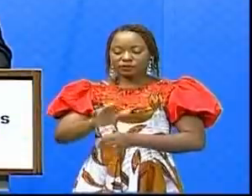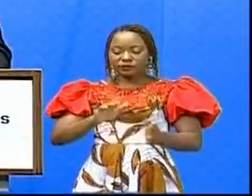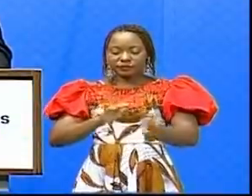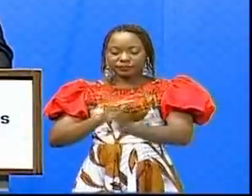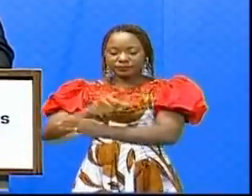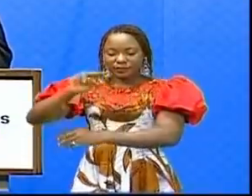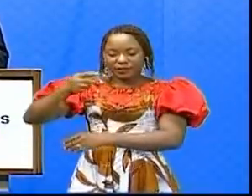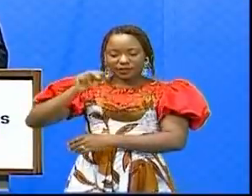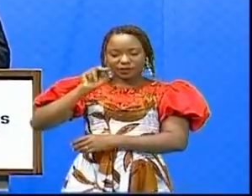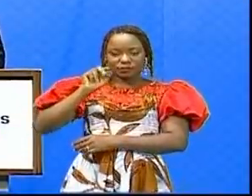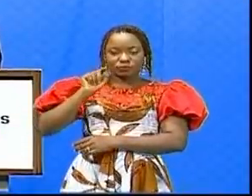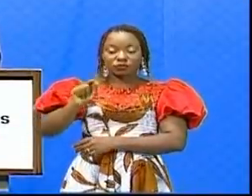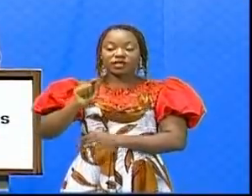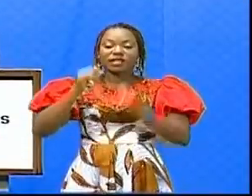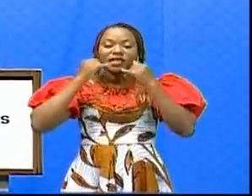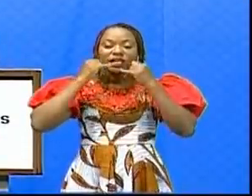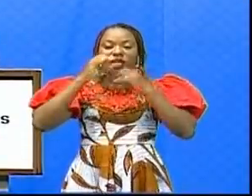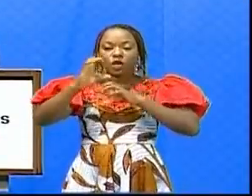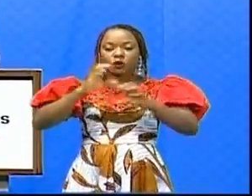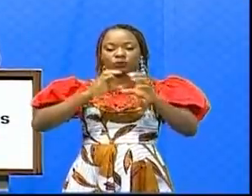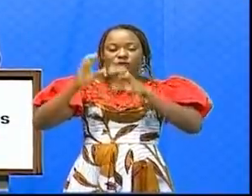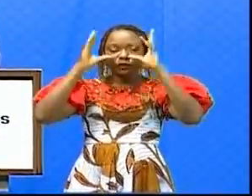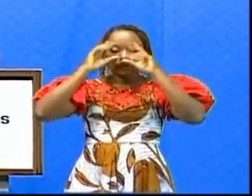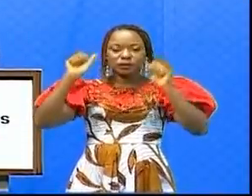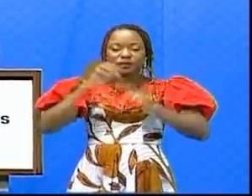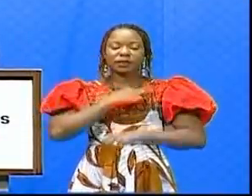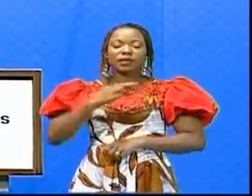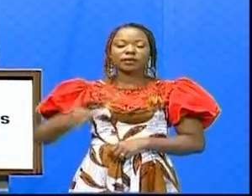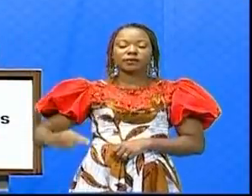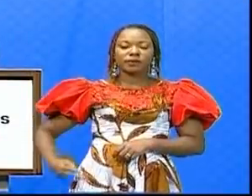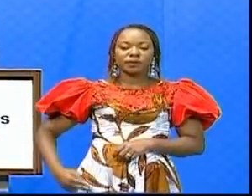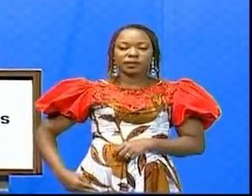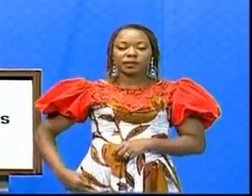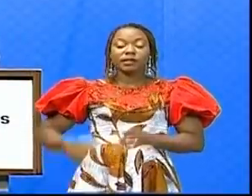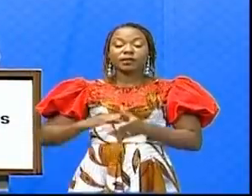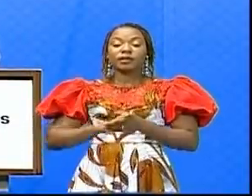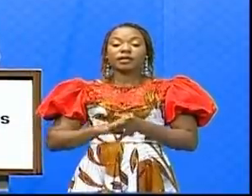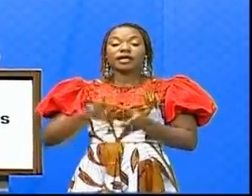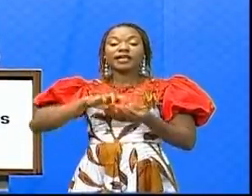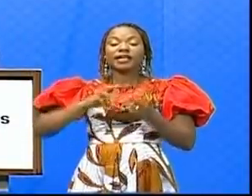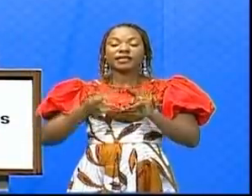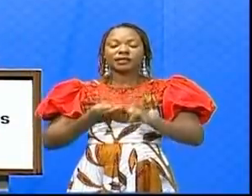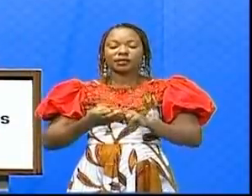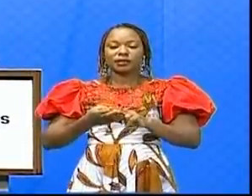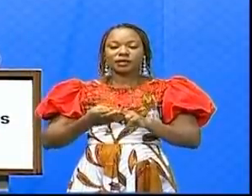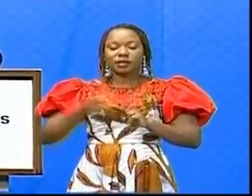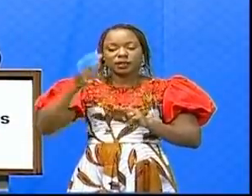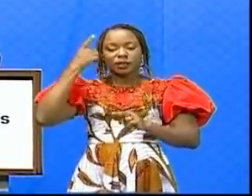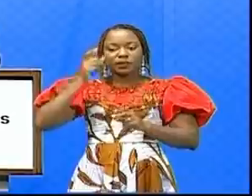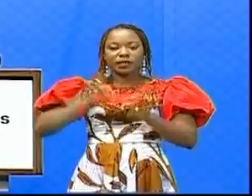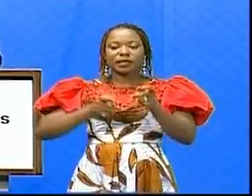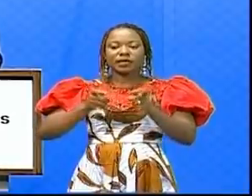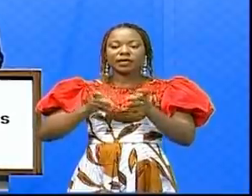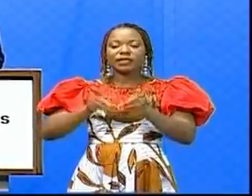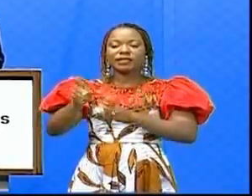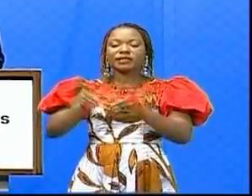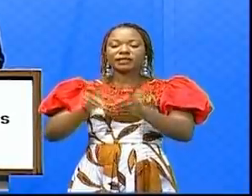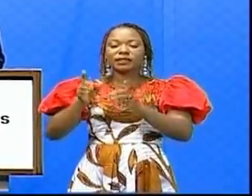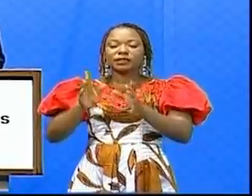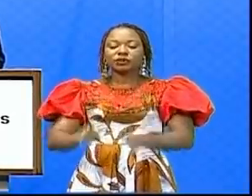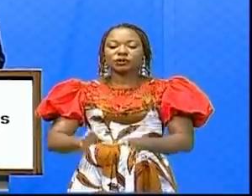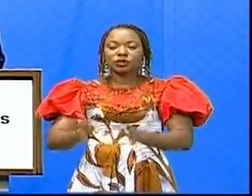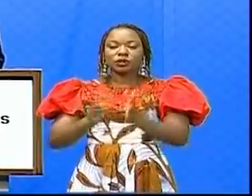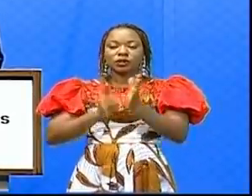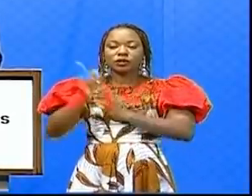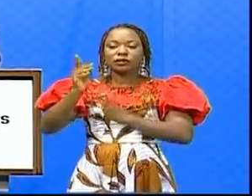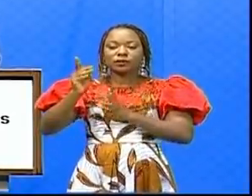Deuxième point de la communication du président de la République, relatif à l'opérationnalisation de la Direction générale des corridors des